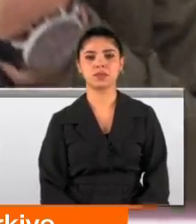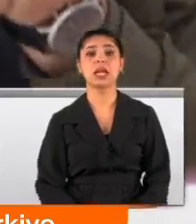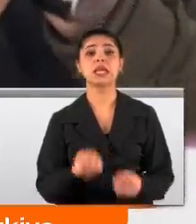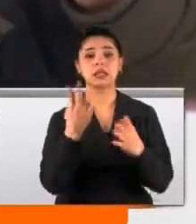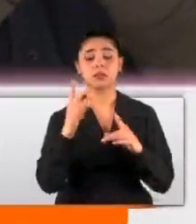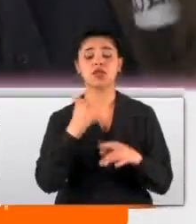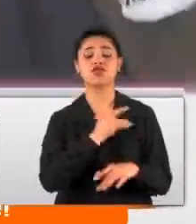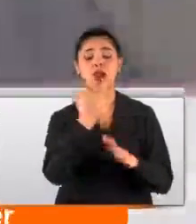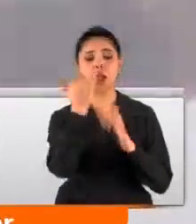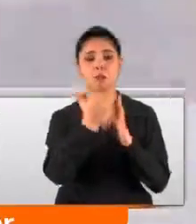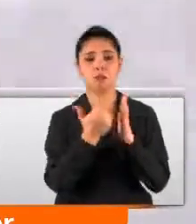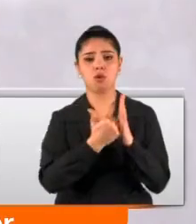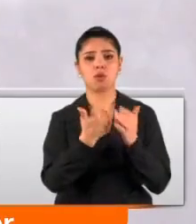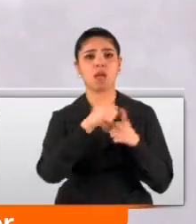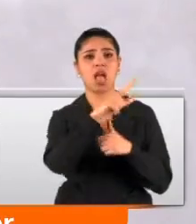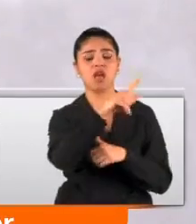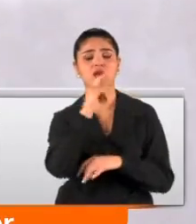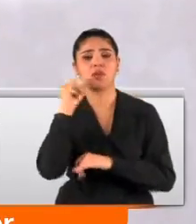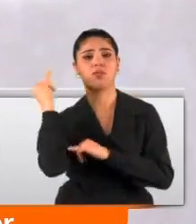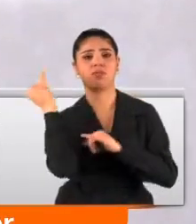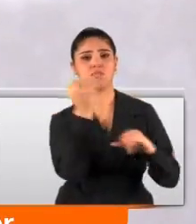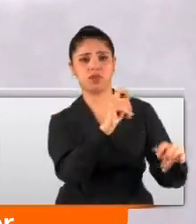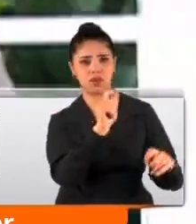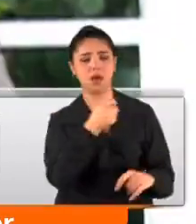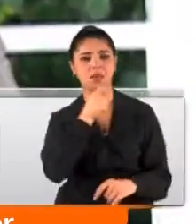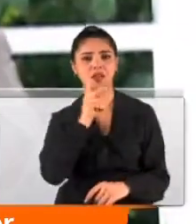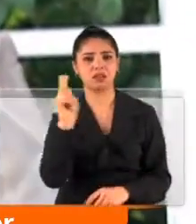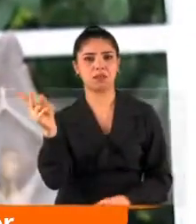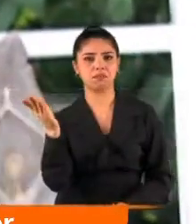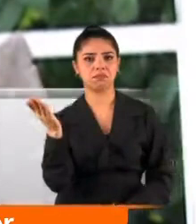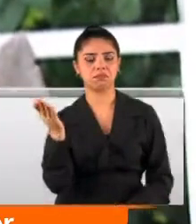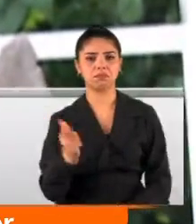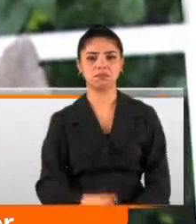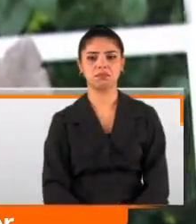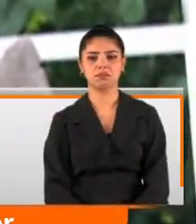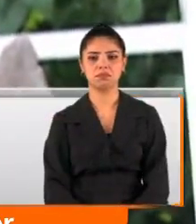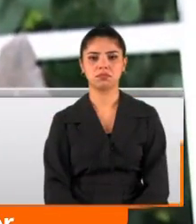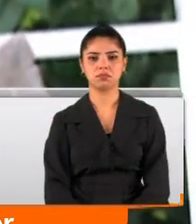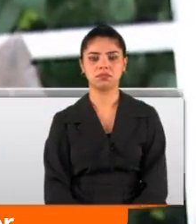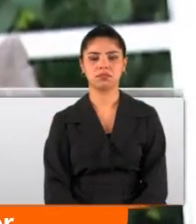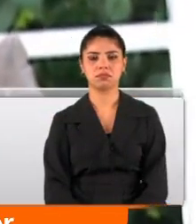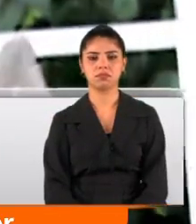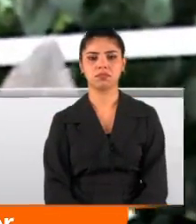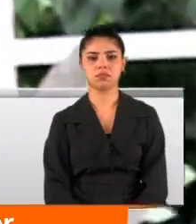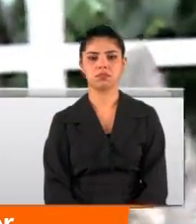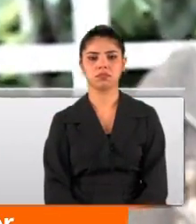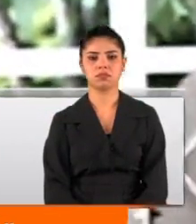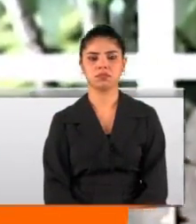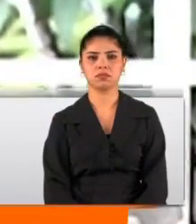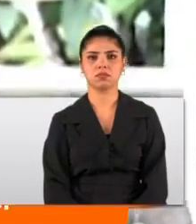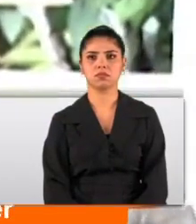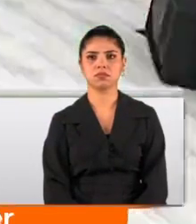canlı yayında eşine ateş püskürdü. Daha benim ekmeğimi yiyemez, yüzüme bakamaz, suyumu içemez, zehri zıkım